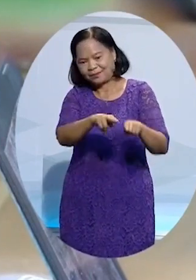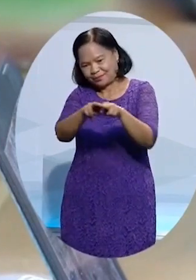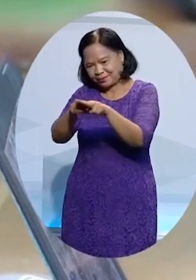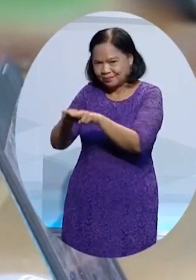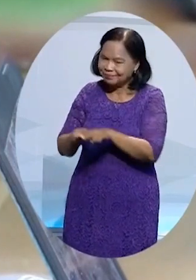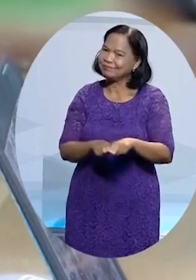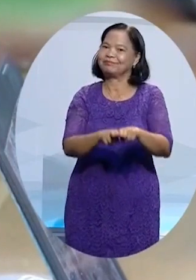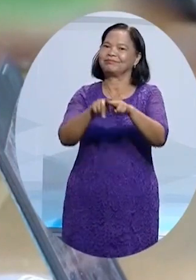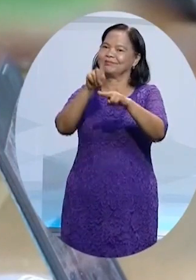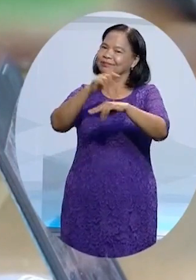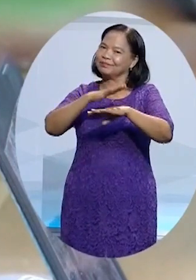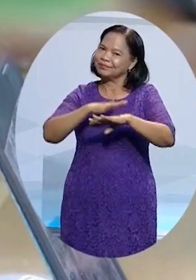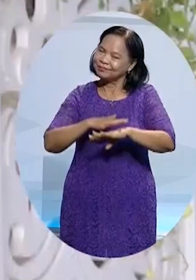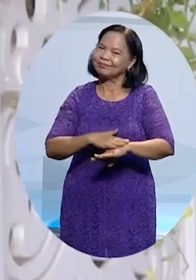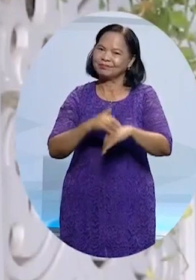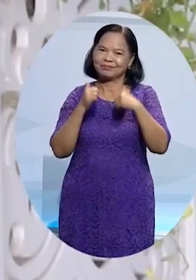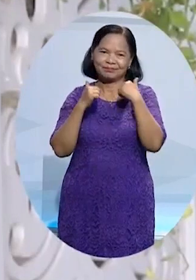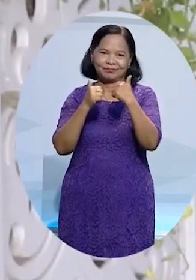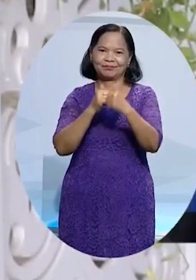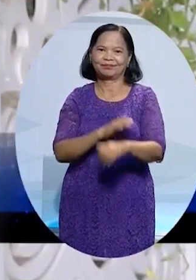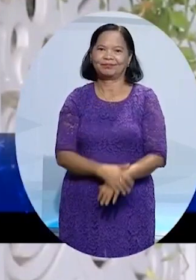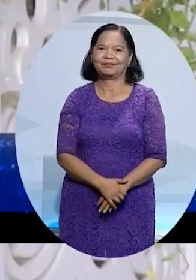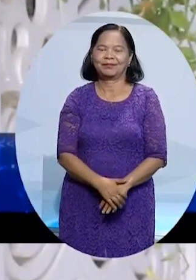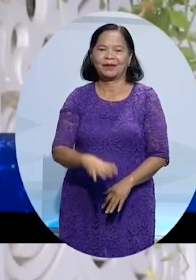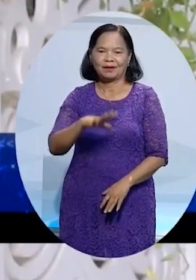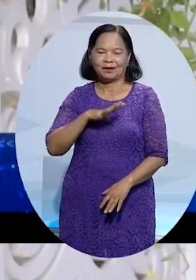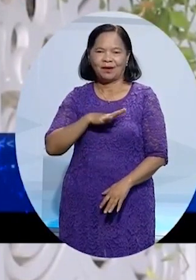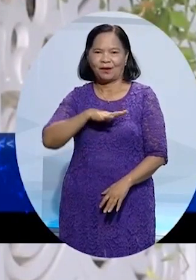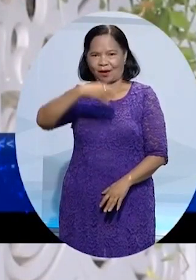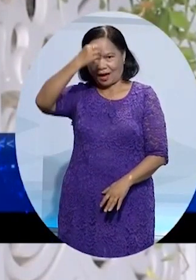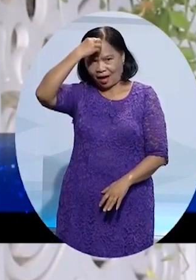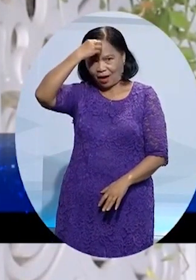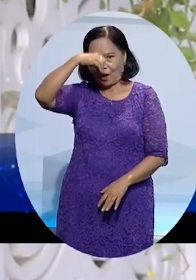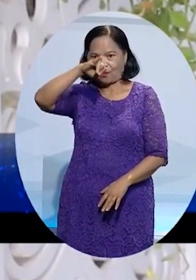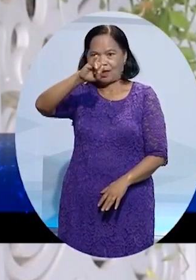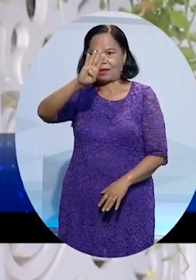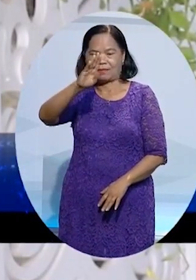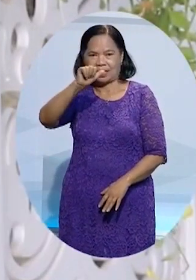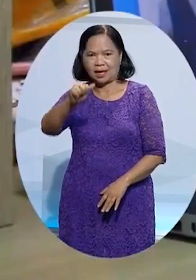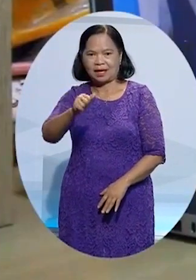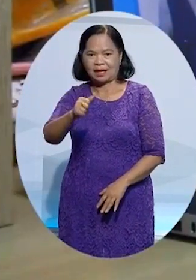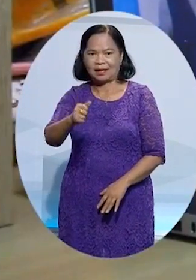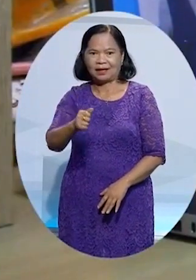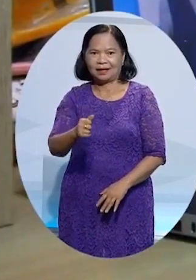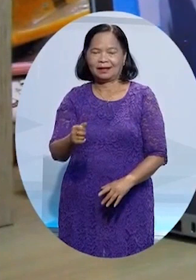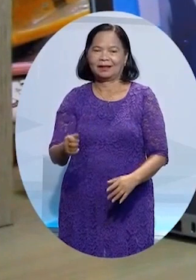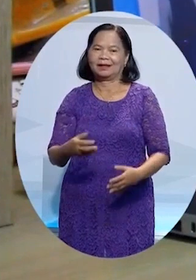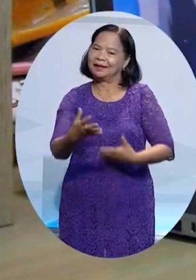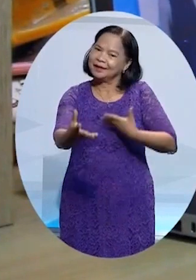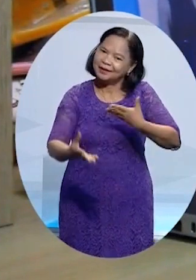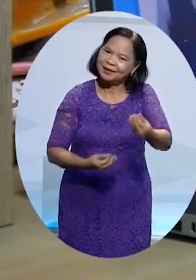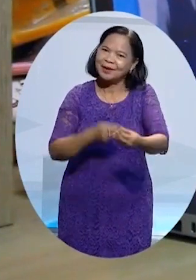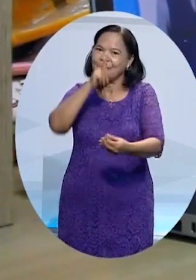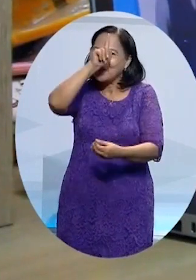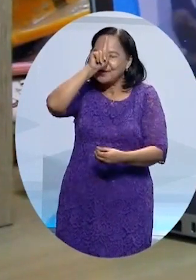đó đạt được hiệu quả học tập tốt nhất. Từ ngày mà con học Edupia thì mình thấy phát âm giao tiếp của con chuẩn hơn nè, điểm số trên lớp